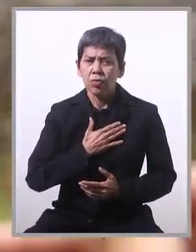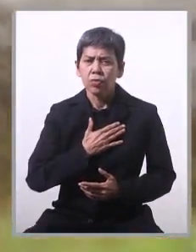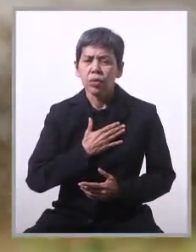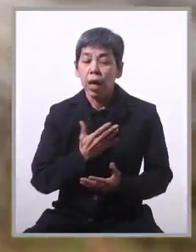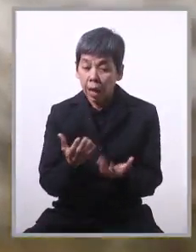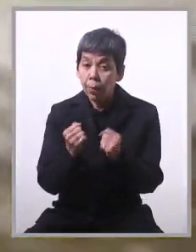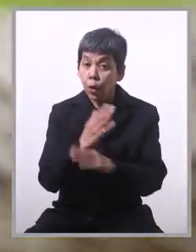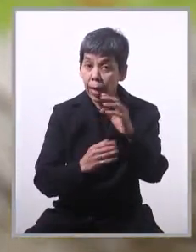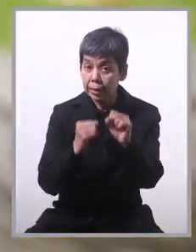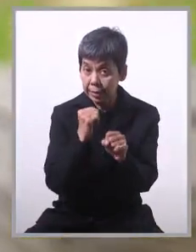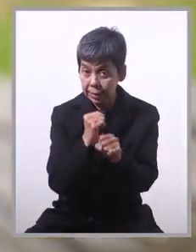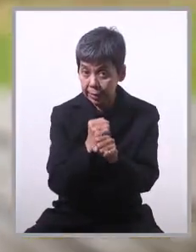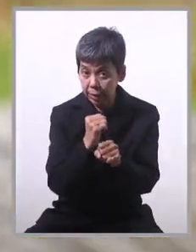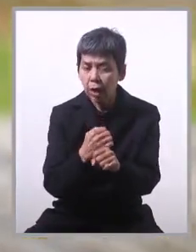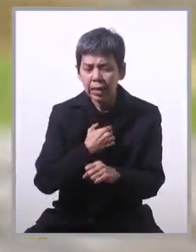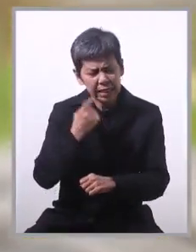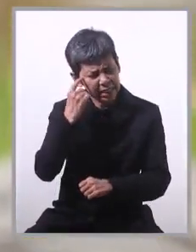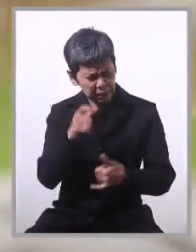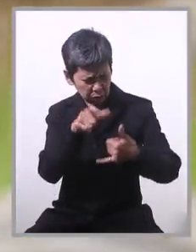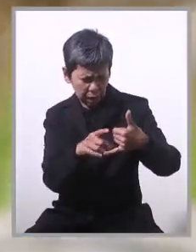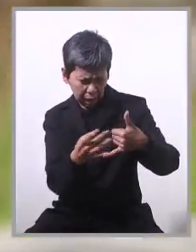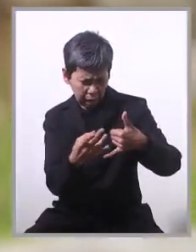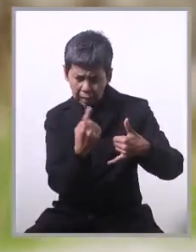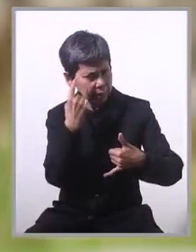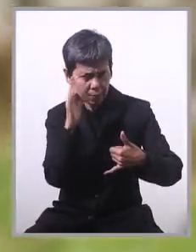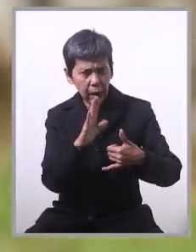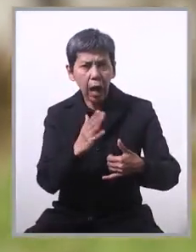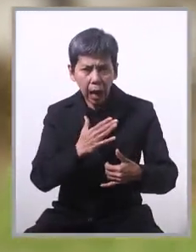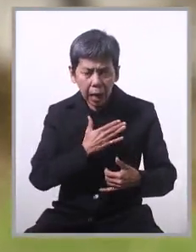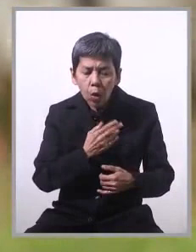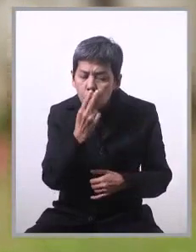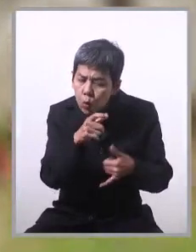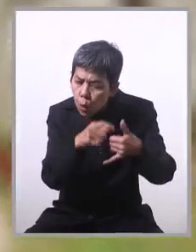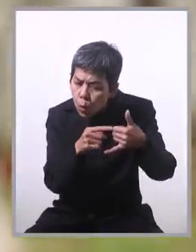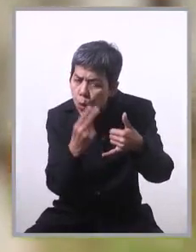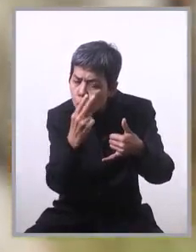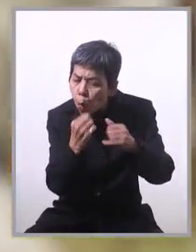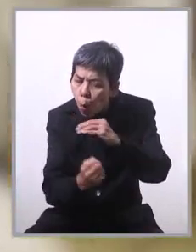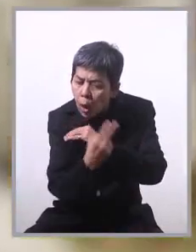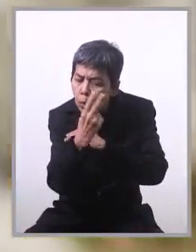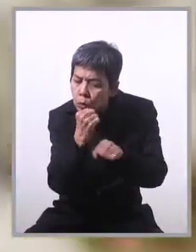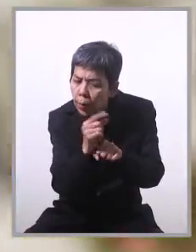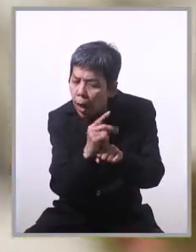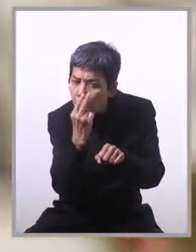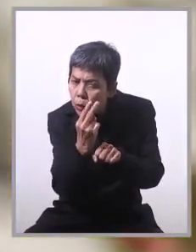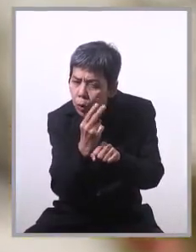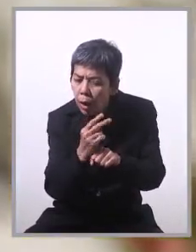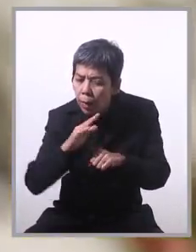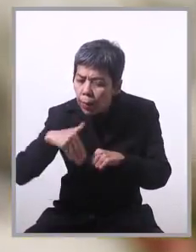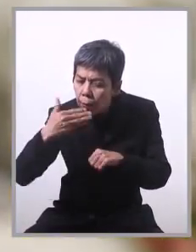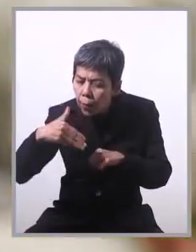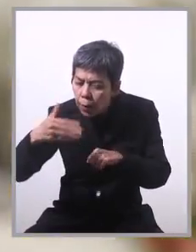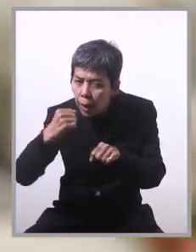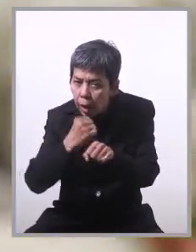าจะรับนะคะถามว่าอย่ามองอย่าเพิ่งมองข้ามเขาลองพิสูจน์เขาดูลองให้โอกาสเขาดูแล้วเวลาส่ง